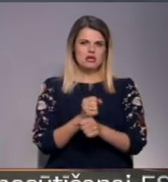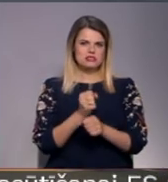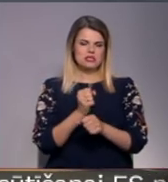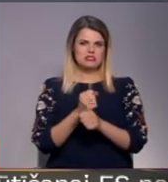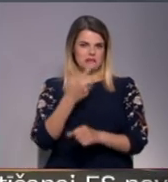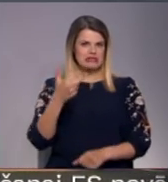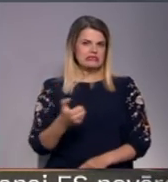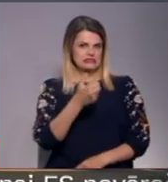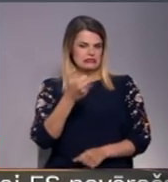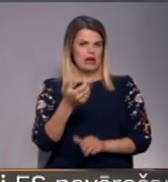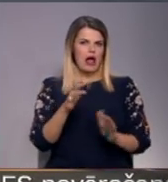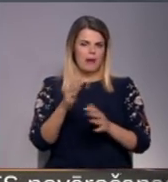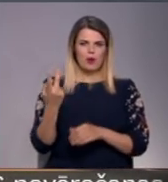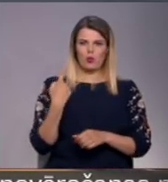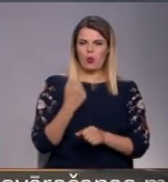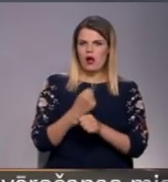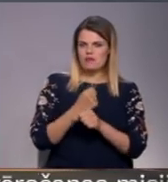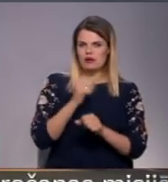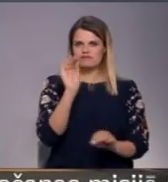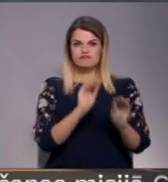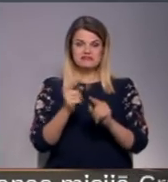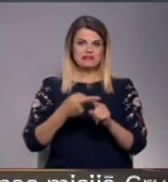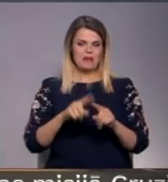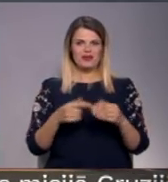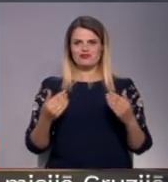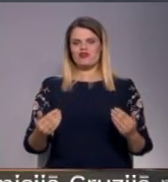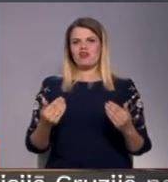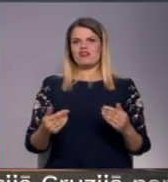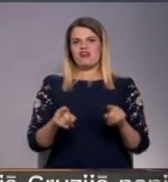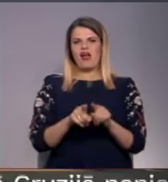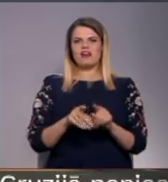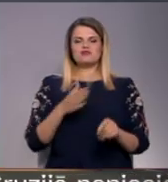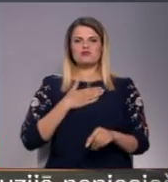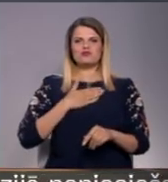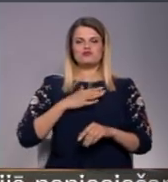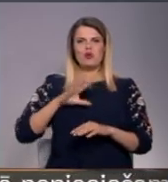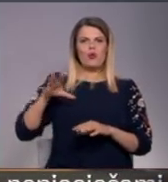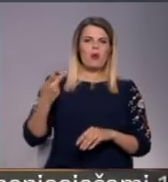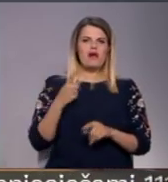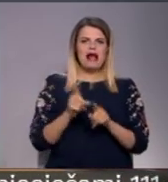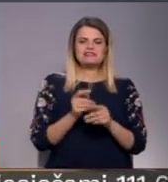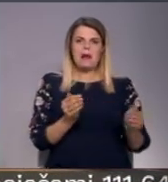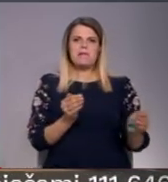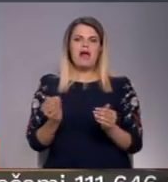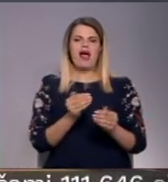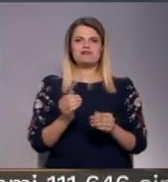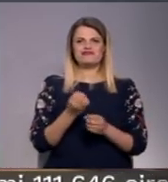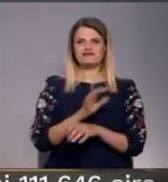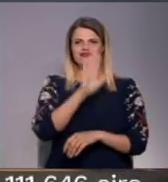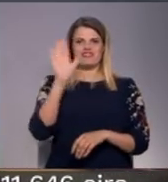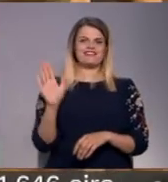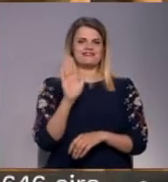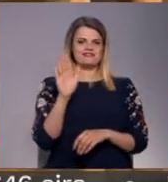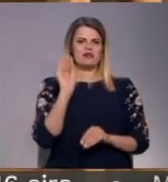Gandrīz 3 gadus to veidojām kopā, tāpēc šo dienu varam salīdzināt ar mūsu kopējā bērna dzimšanas dienu.